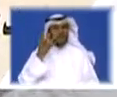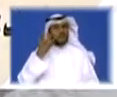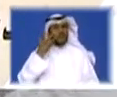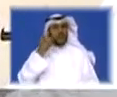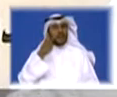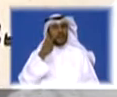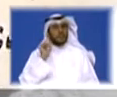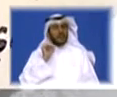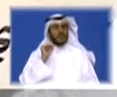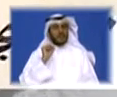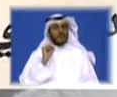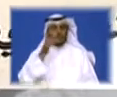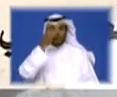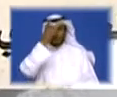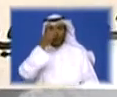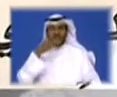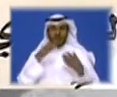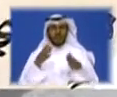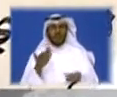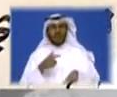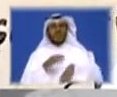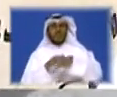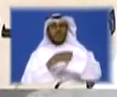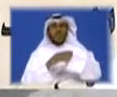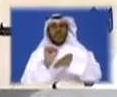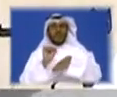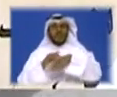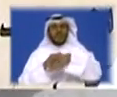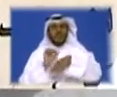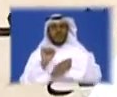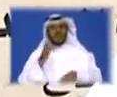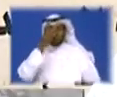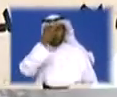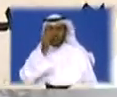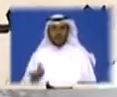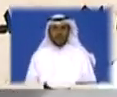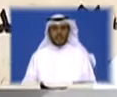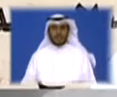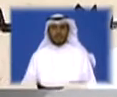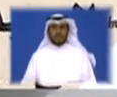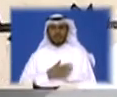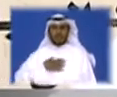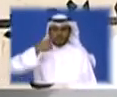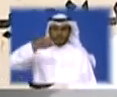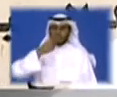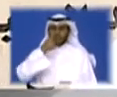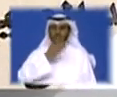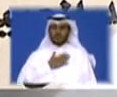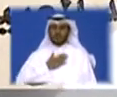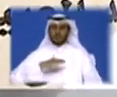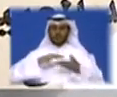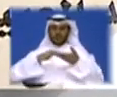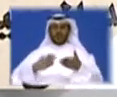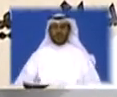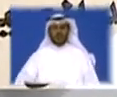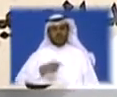عبد الله السالم، وهذا الافتتاح جاء بتبرع من السيد